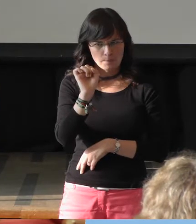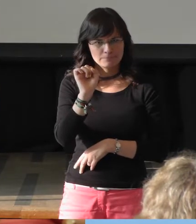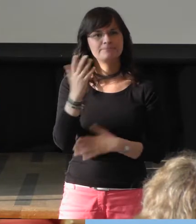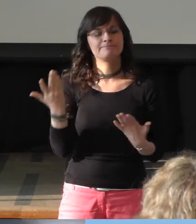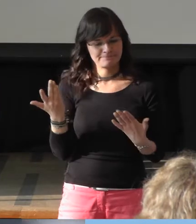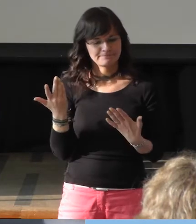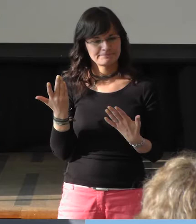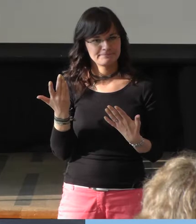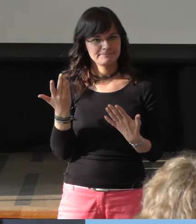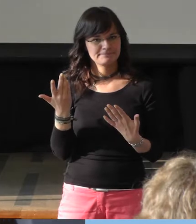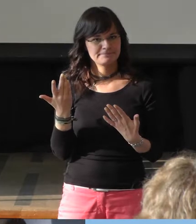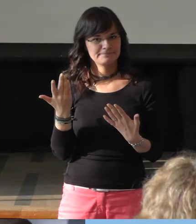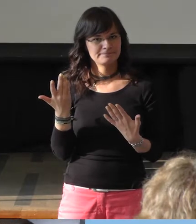Schritt